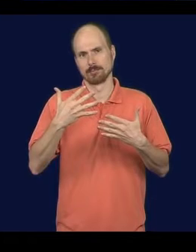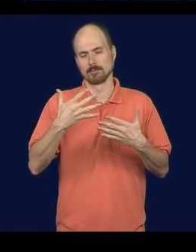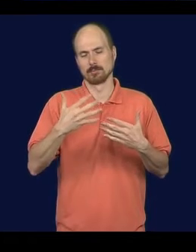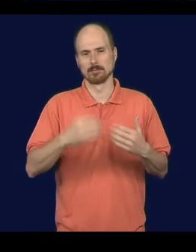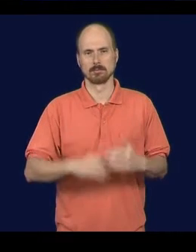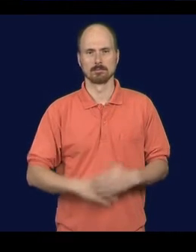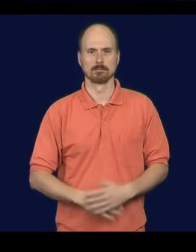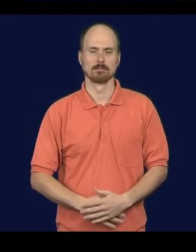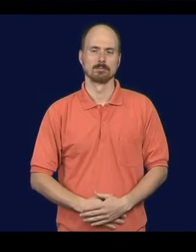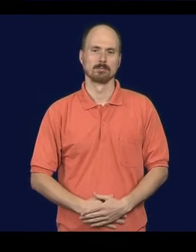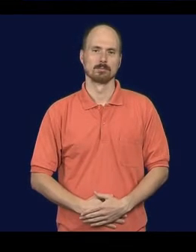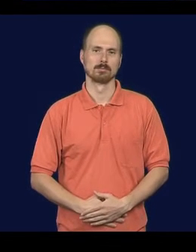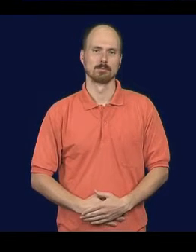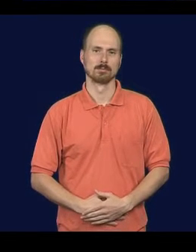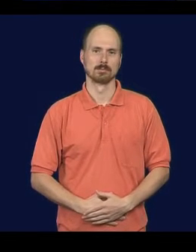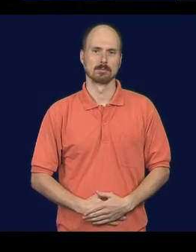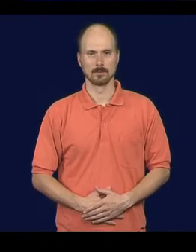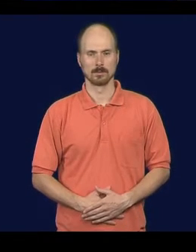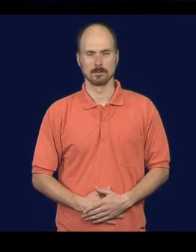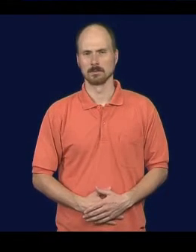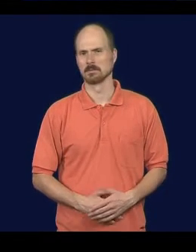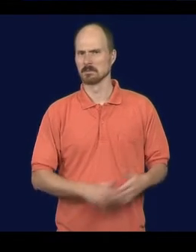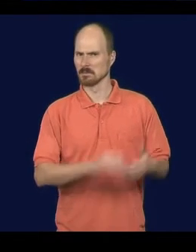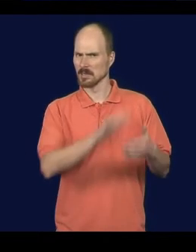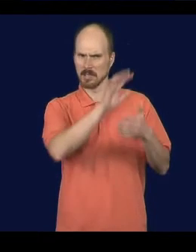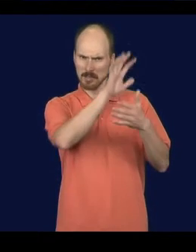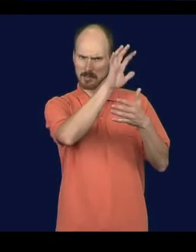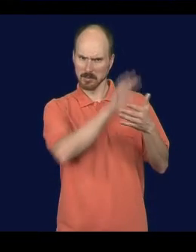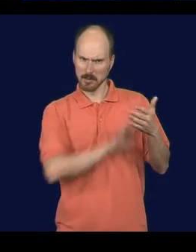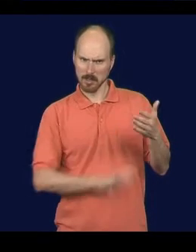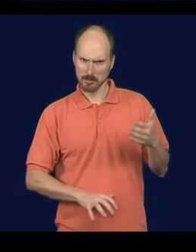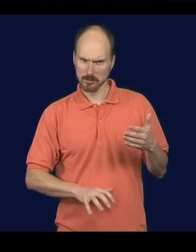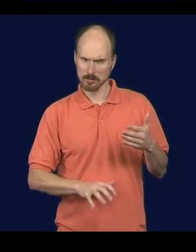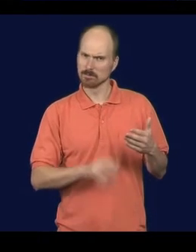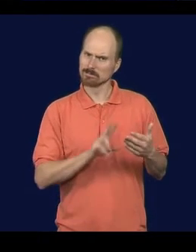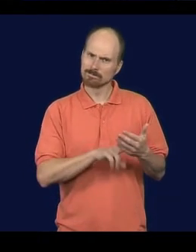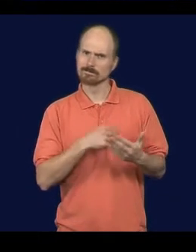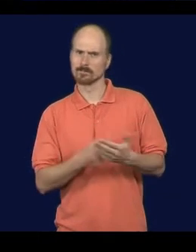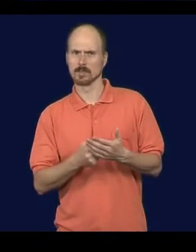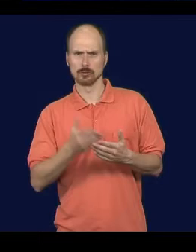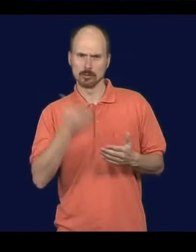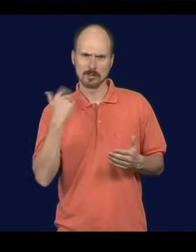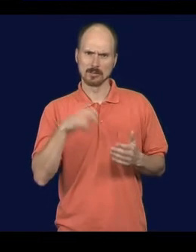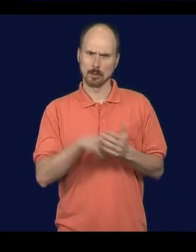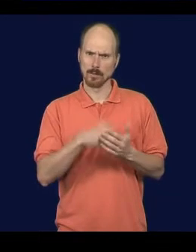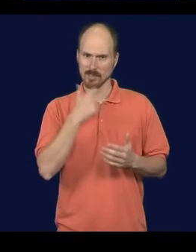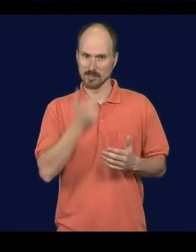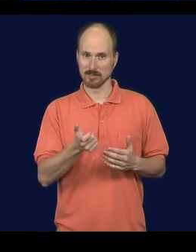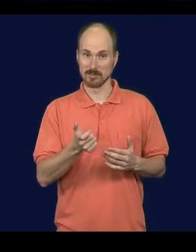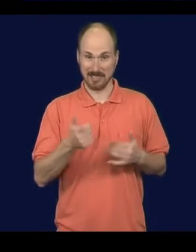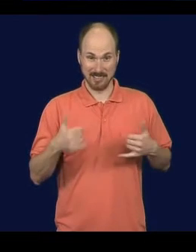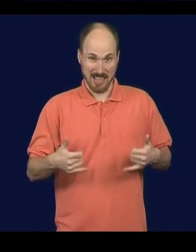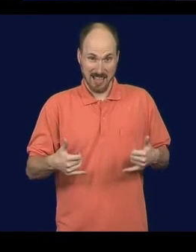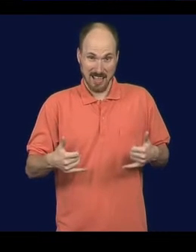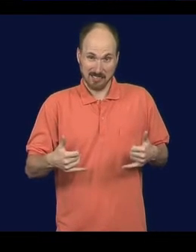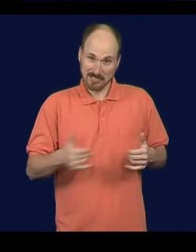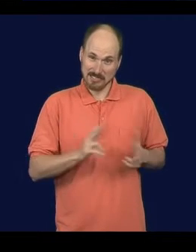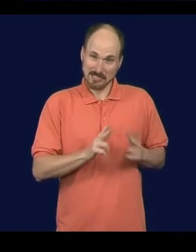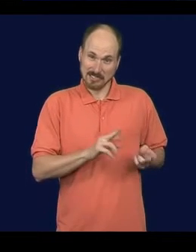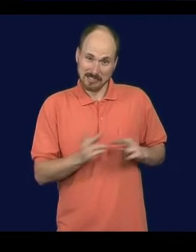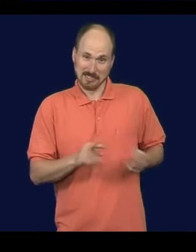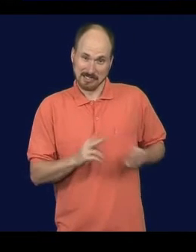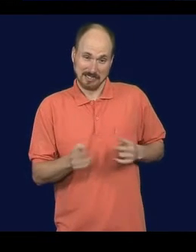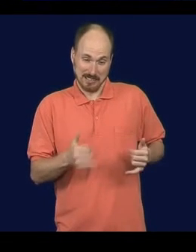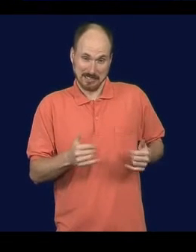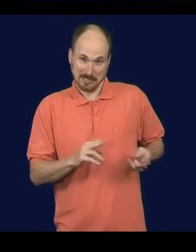pro vytvoření prototypu této navigace. A celkový systém se skládá ze tří částí. Na obrázku můžete